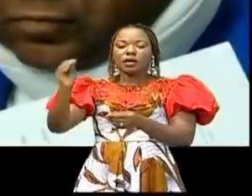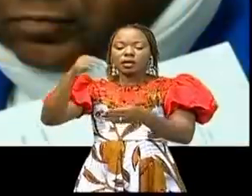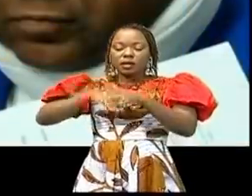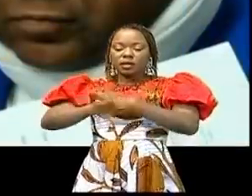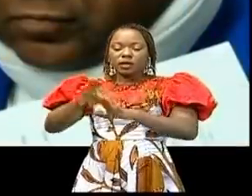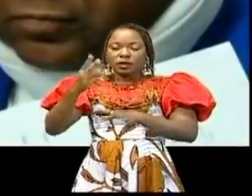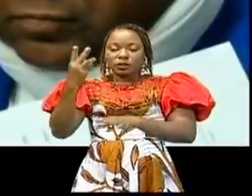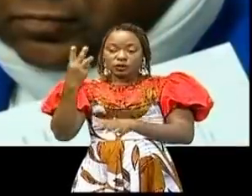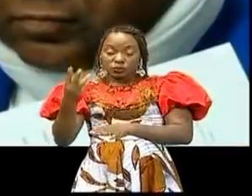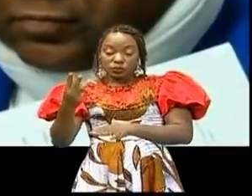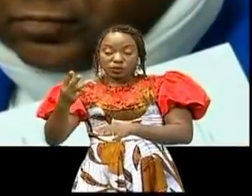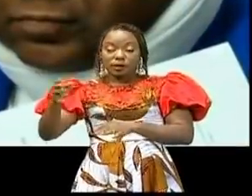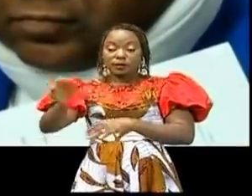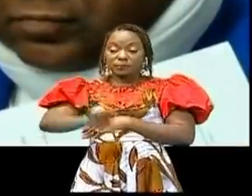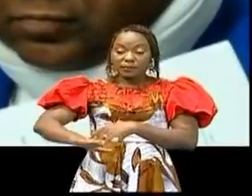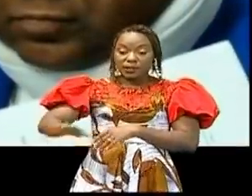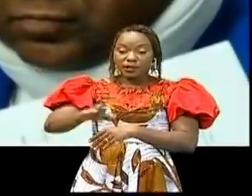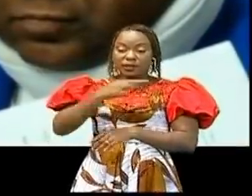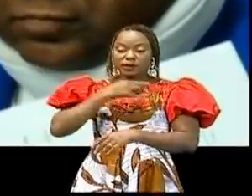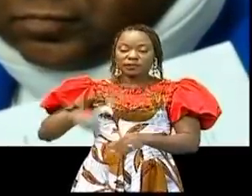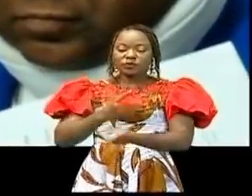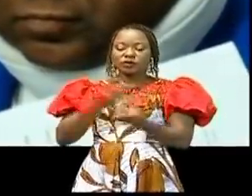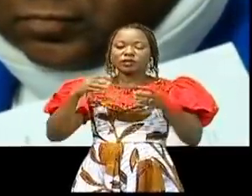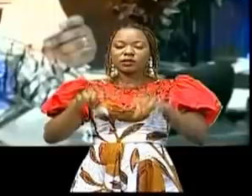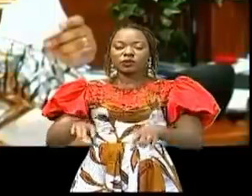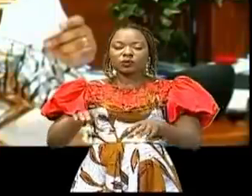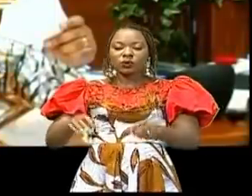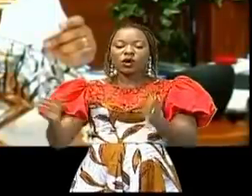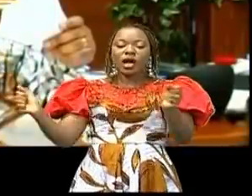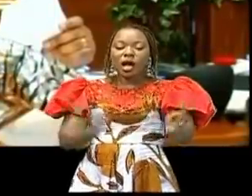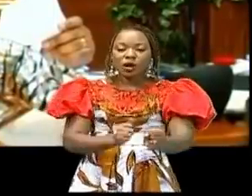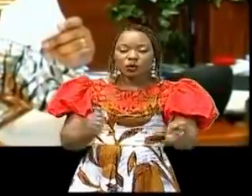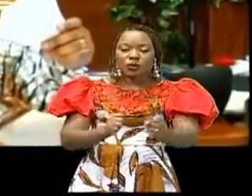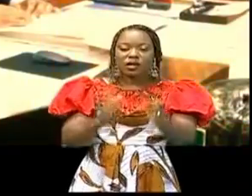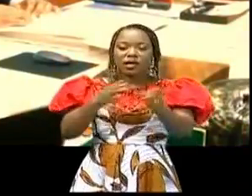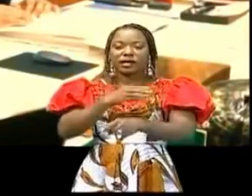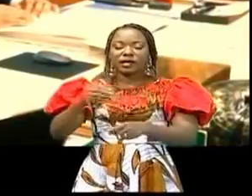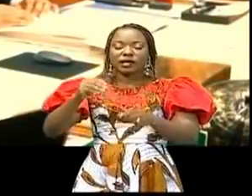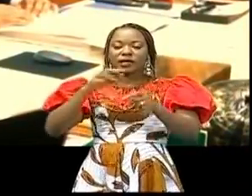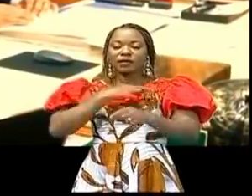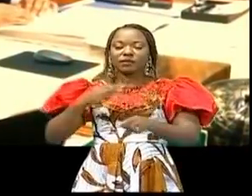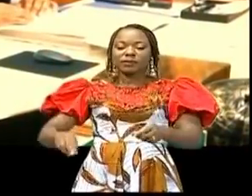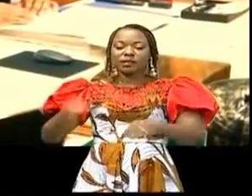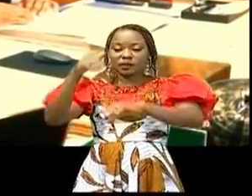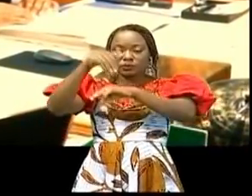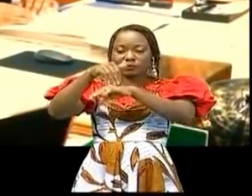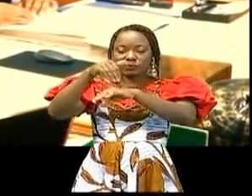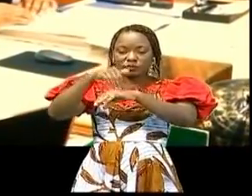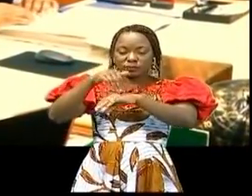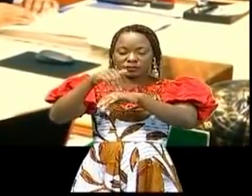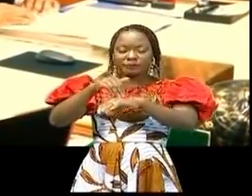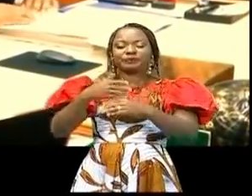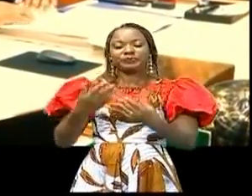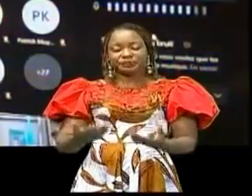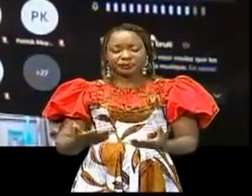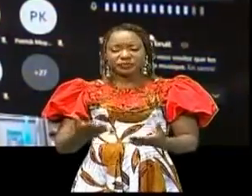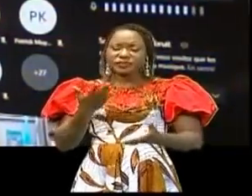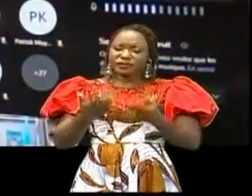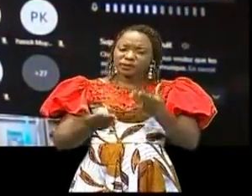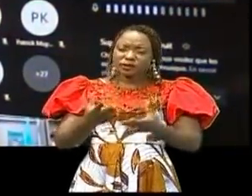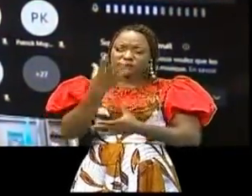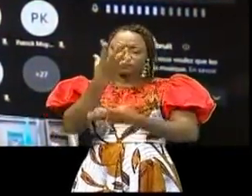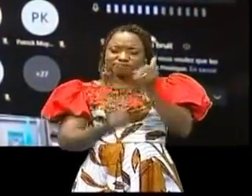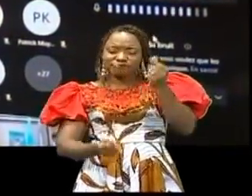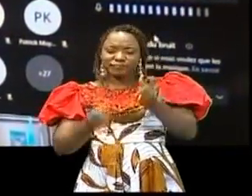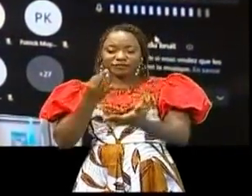pays, République démocratique du Congo, République d'Angola et République du Congo. Afin de pallier les manques de moyens financiers auxquels